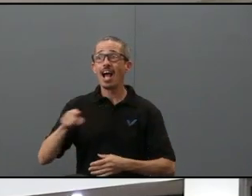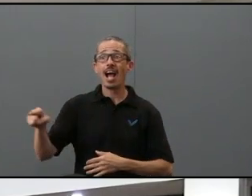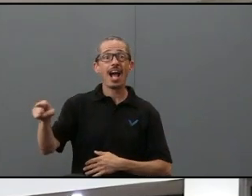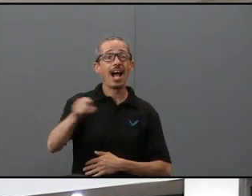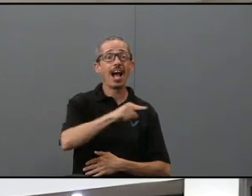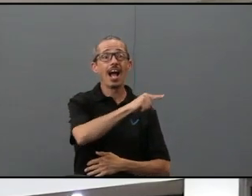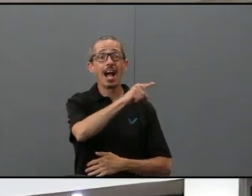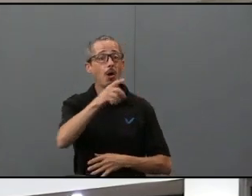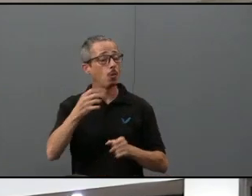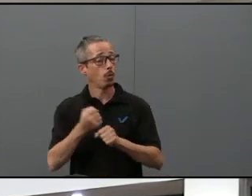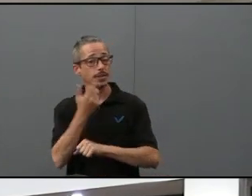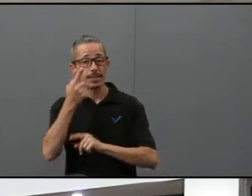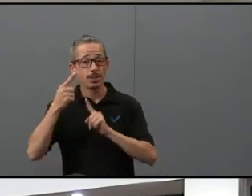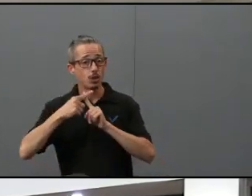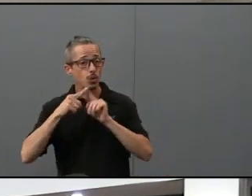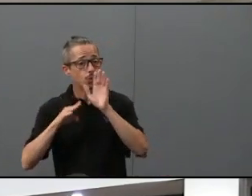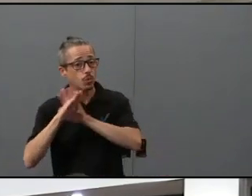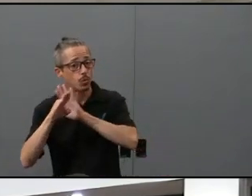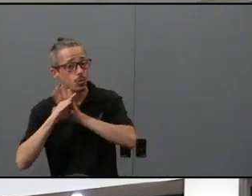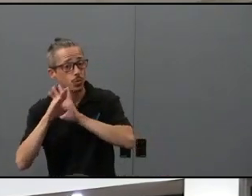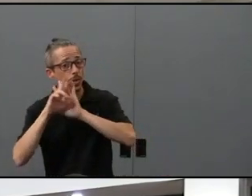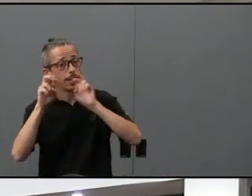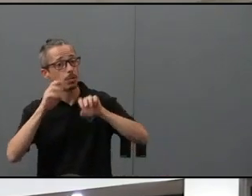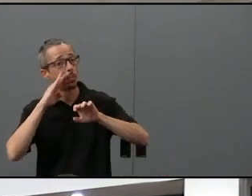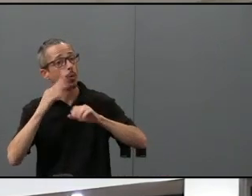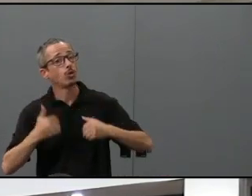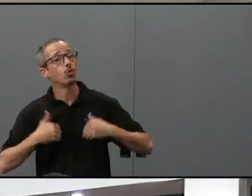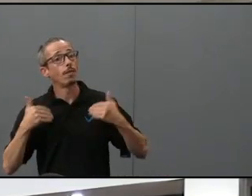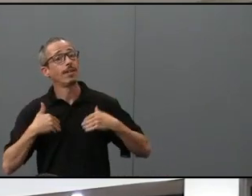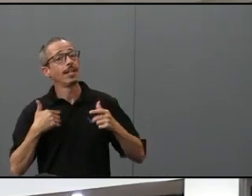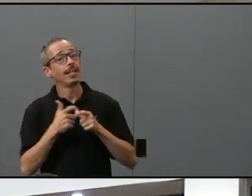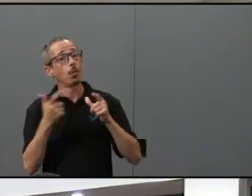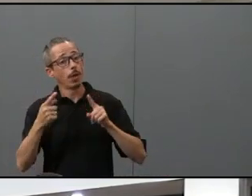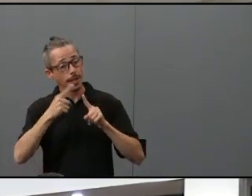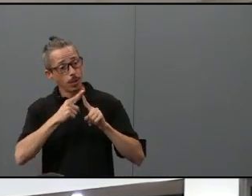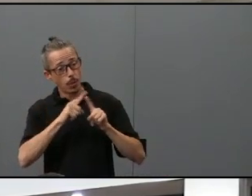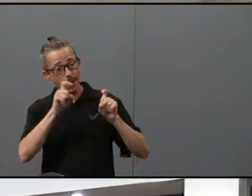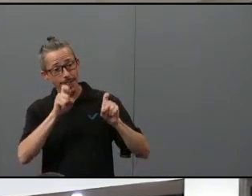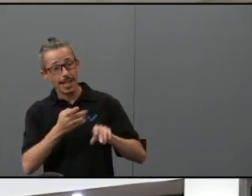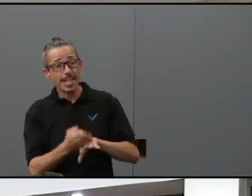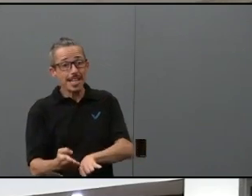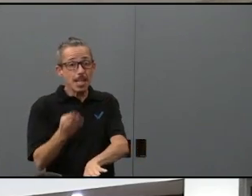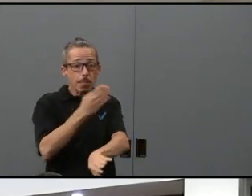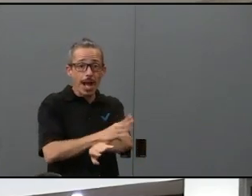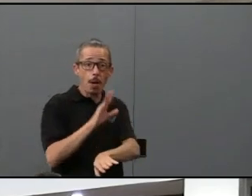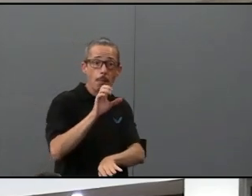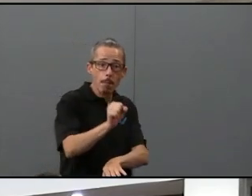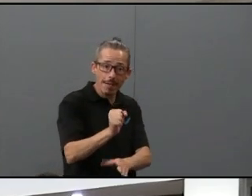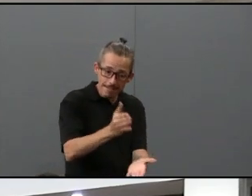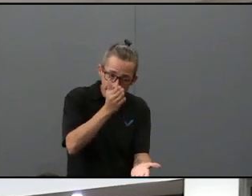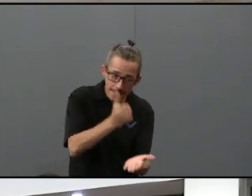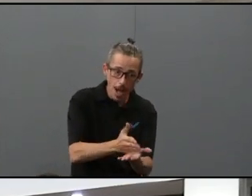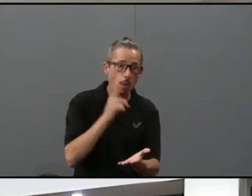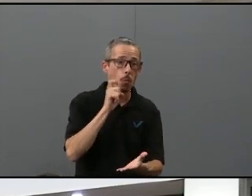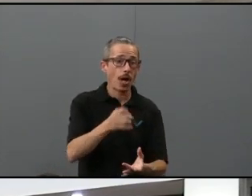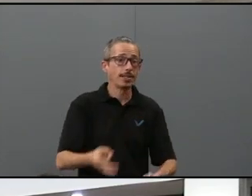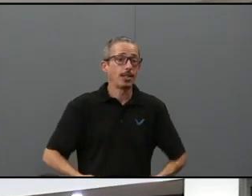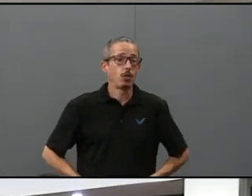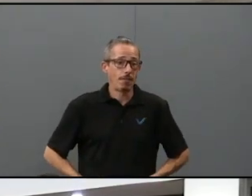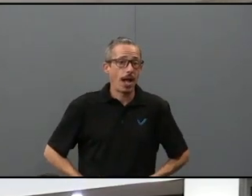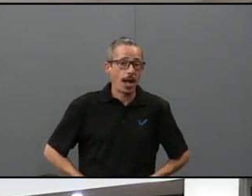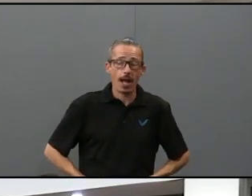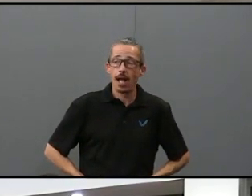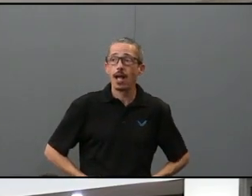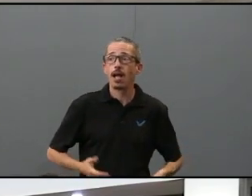réussi à améliorer les taux de survie ou à développer un test de dépistage fiable pour ce cancer